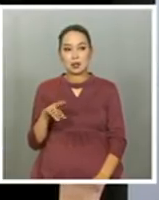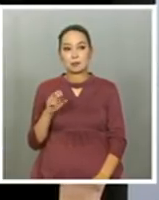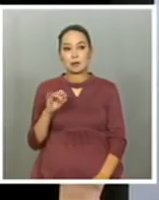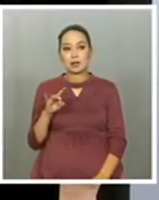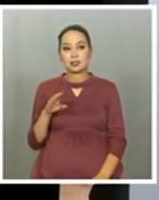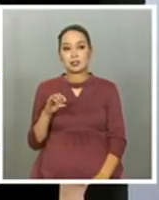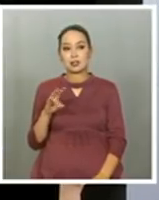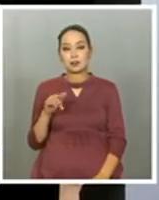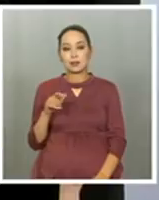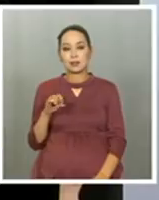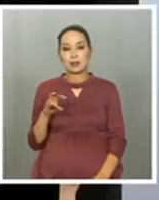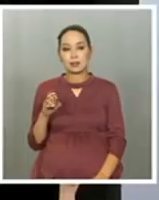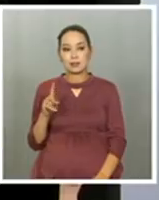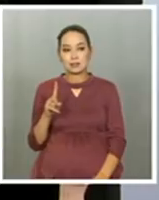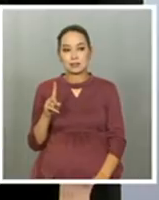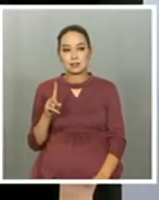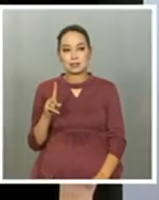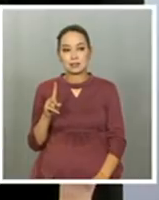спартеногенез,